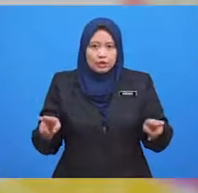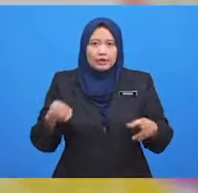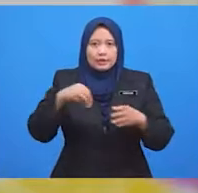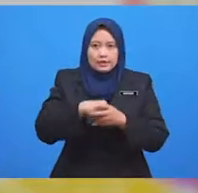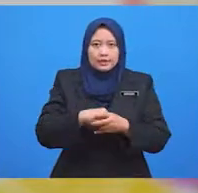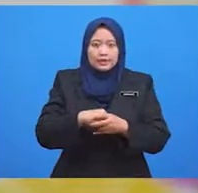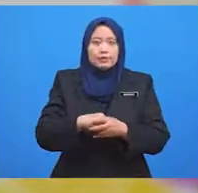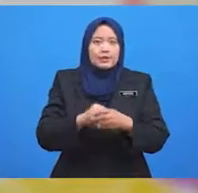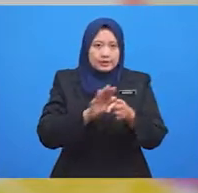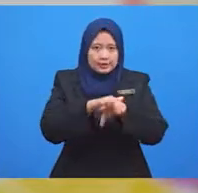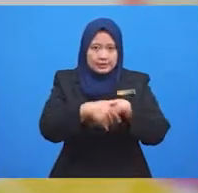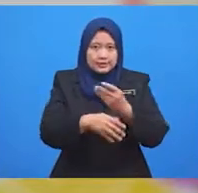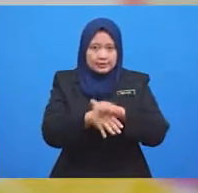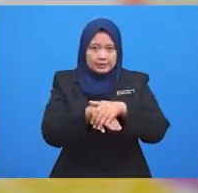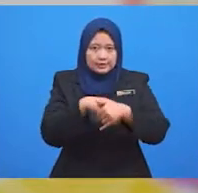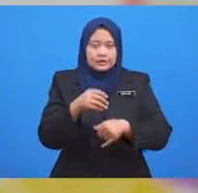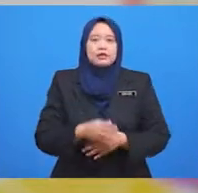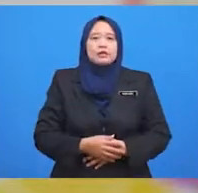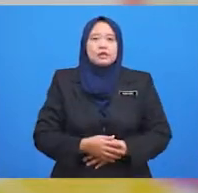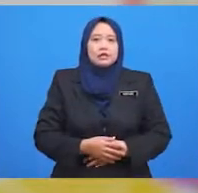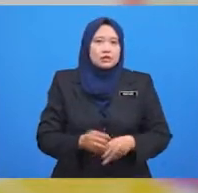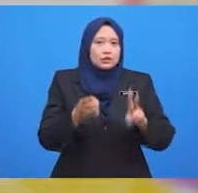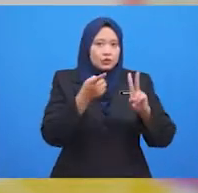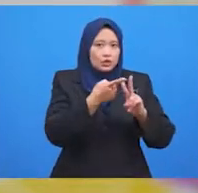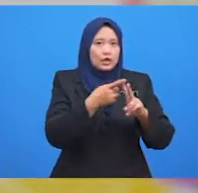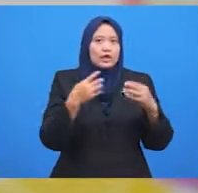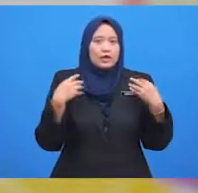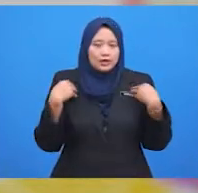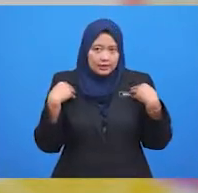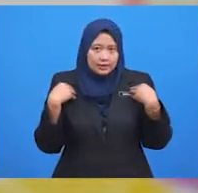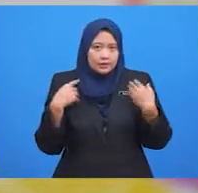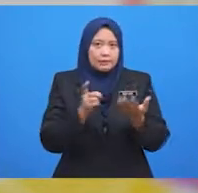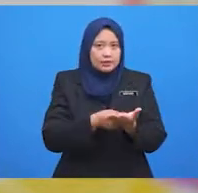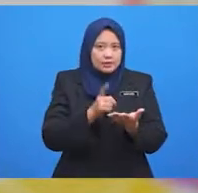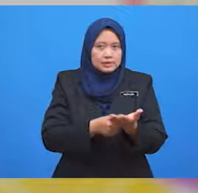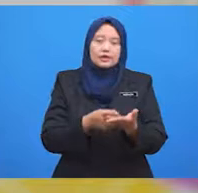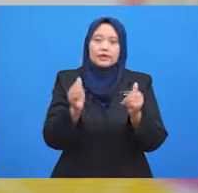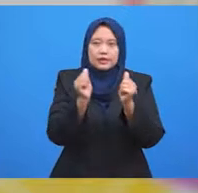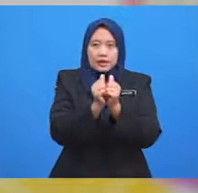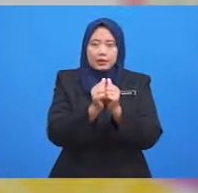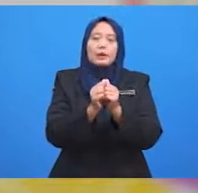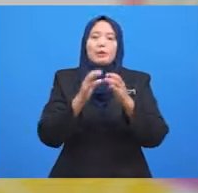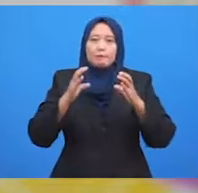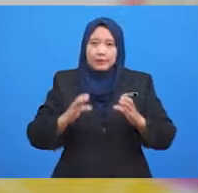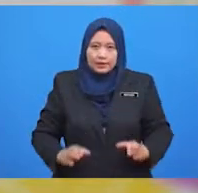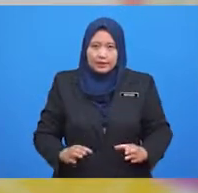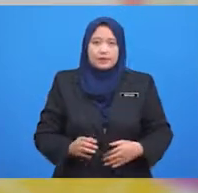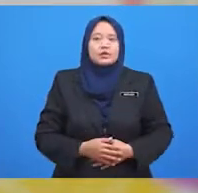kondusif. 2. Mengadakan sesi rundingan dengan pelanggan.